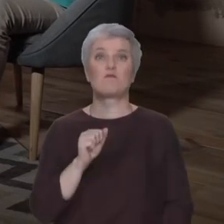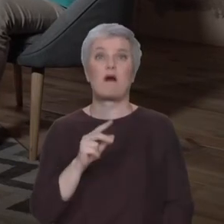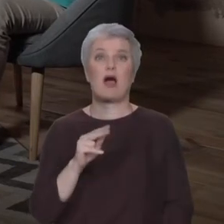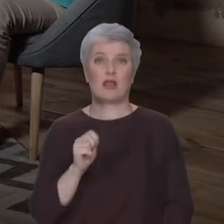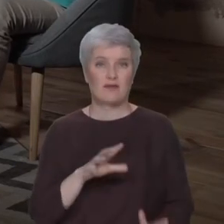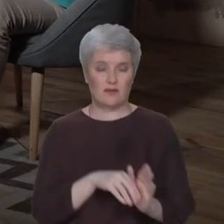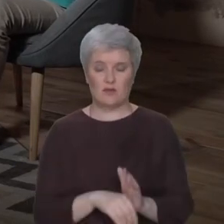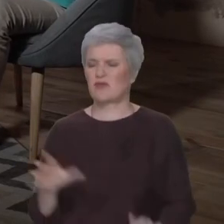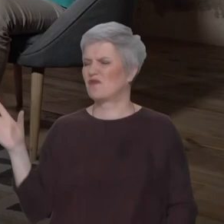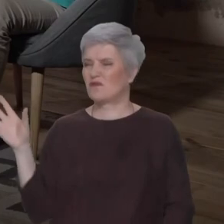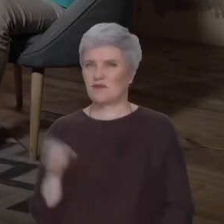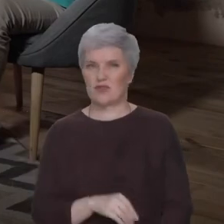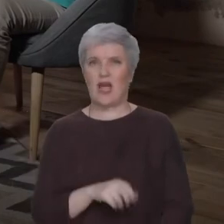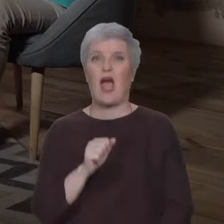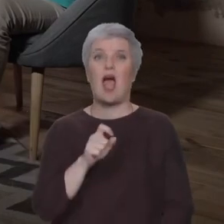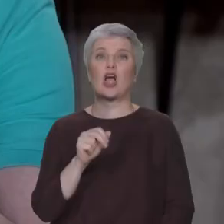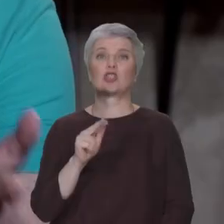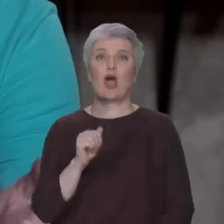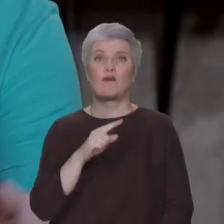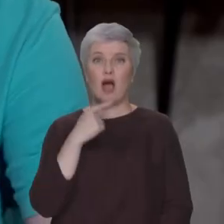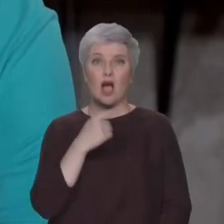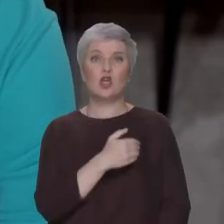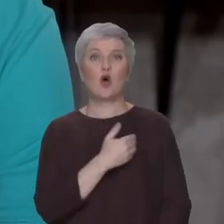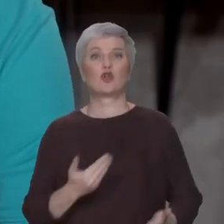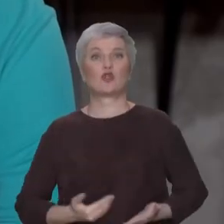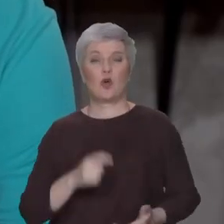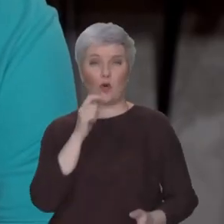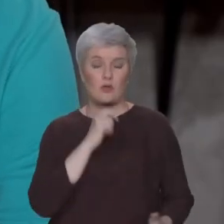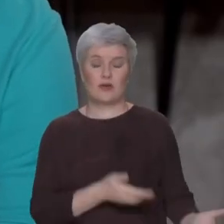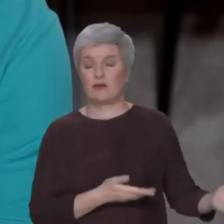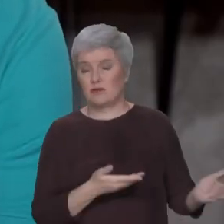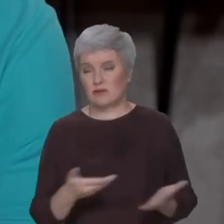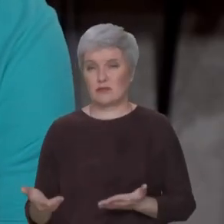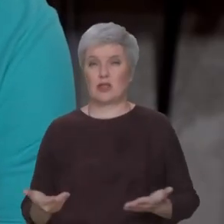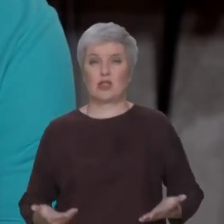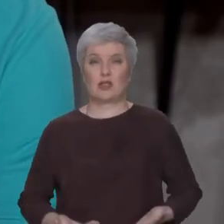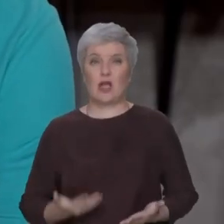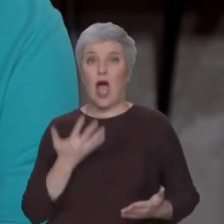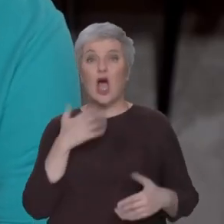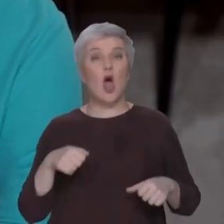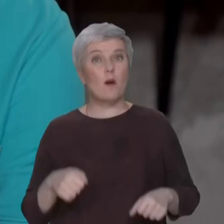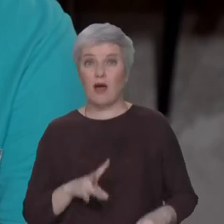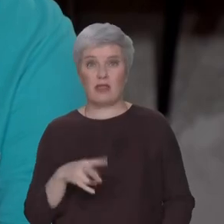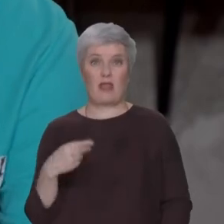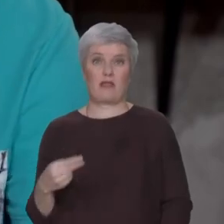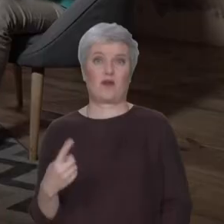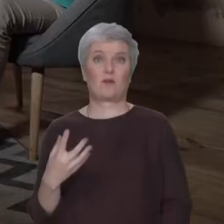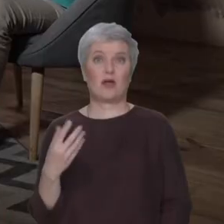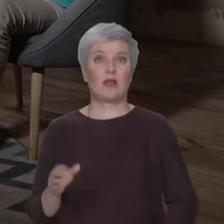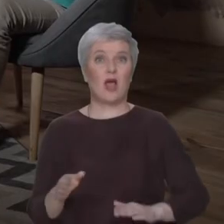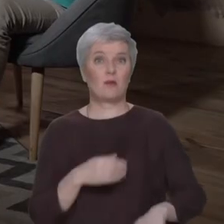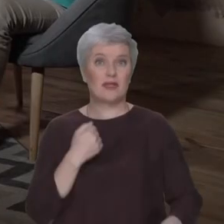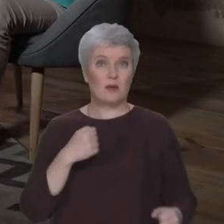числі. Лія Хиджакова заявила, що хоче жити в Україні. Хай приїжджає, живе, громадянство не давати. На перший день після